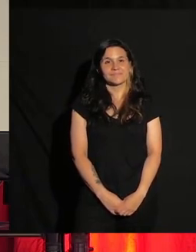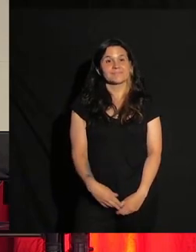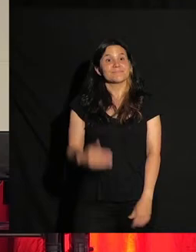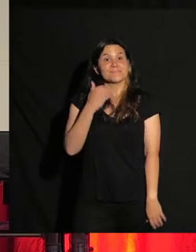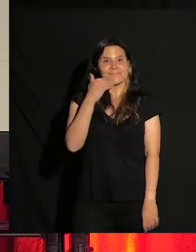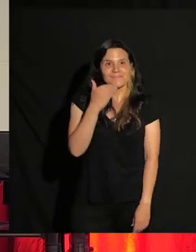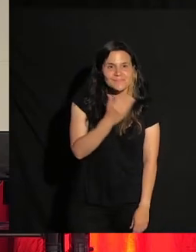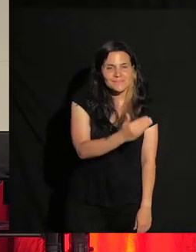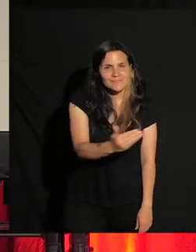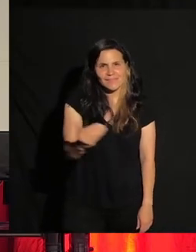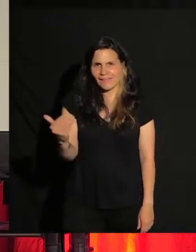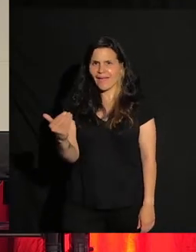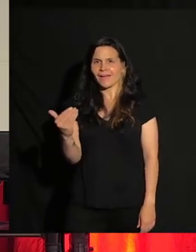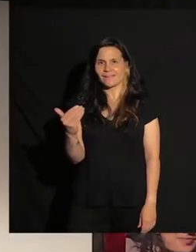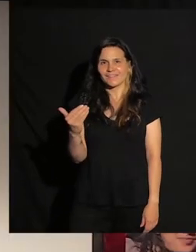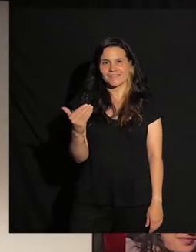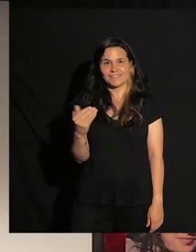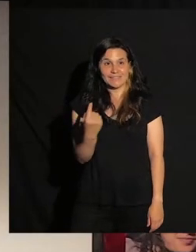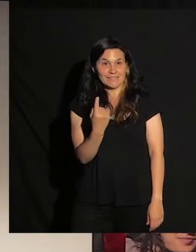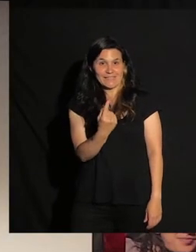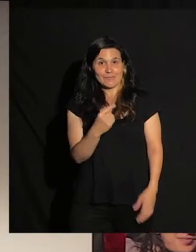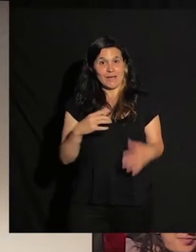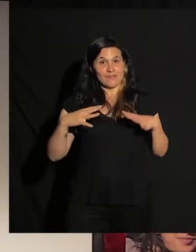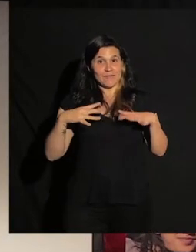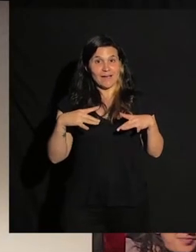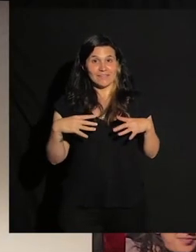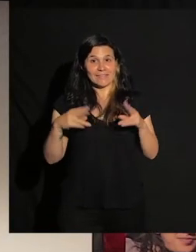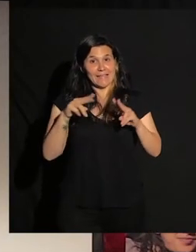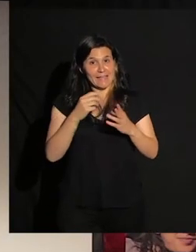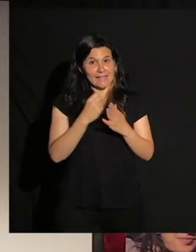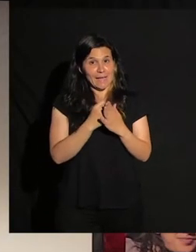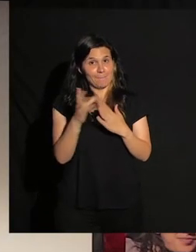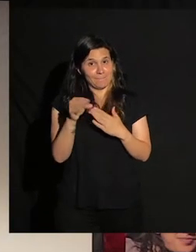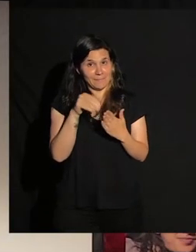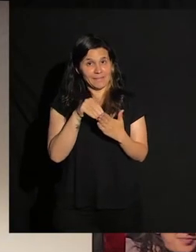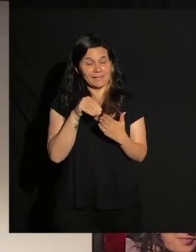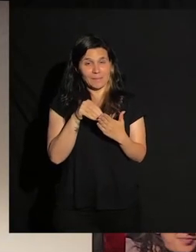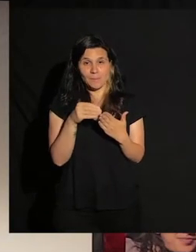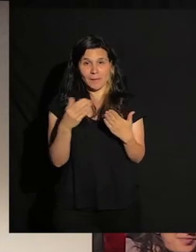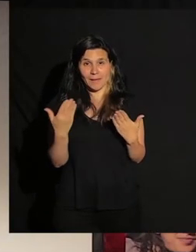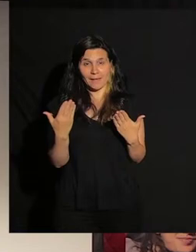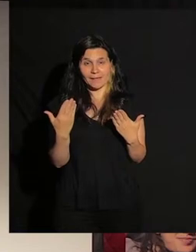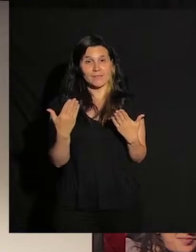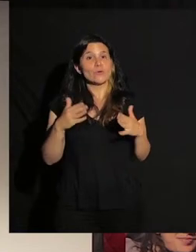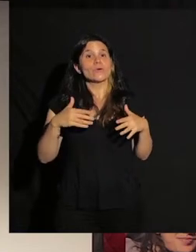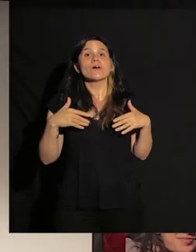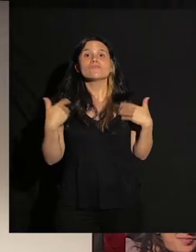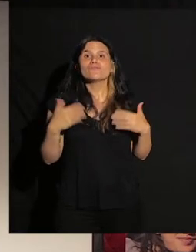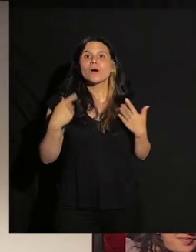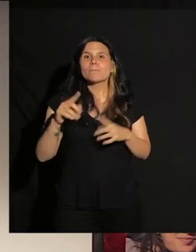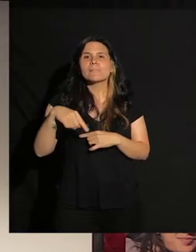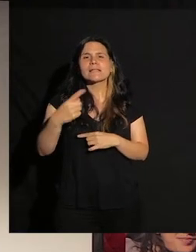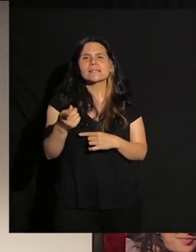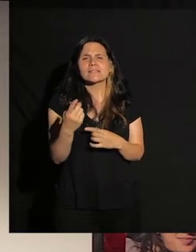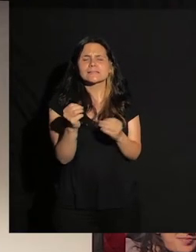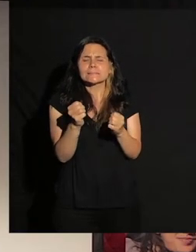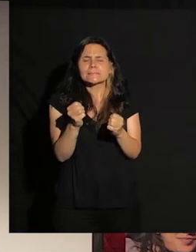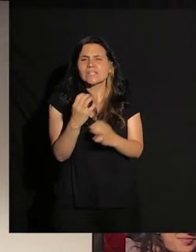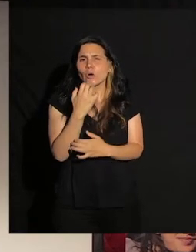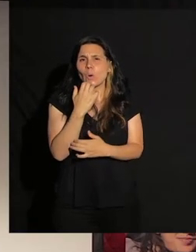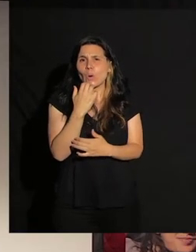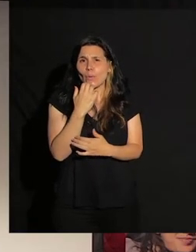danke euch so sehr, dass ihr freiwillig, ehrenamtlich hier wieder dabei wart. Und freue mich, wenn wir nächstes Jahr hoffentlich